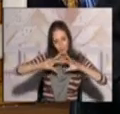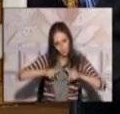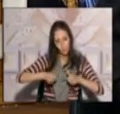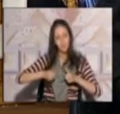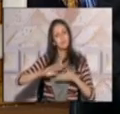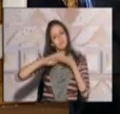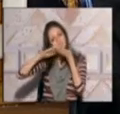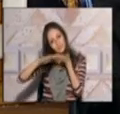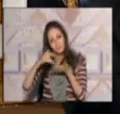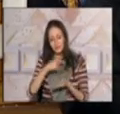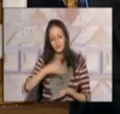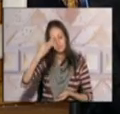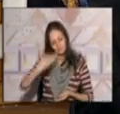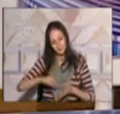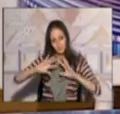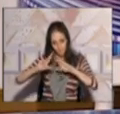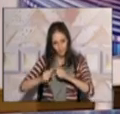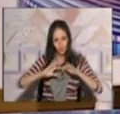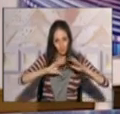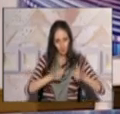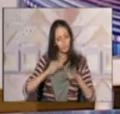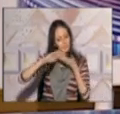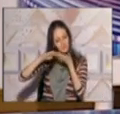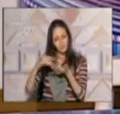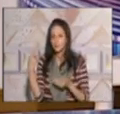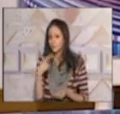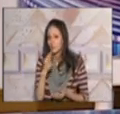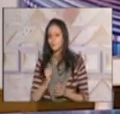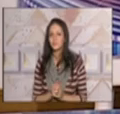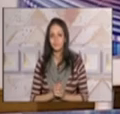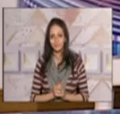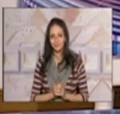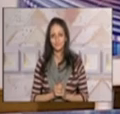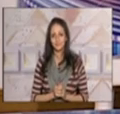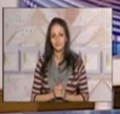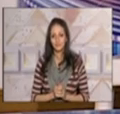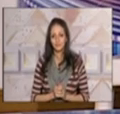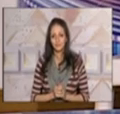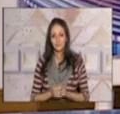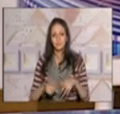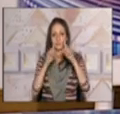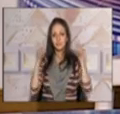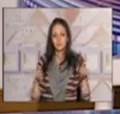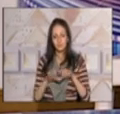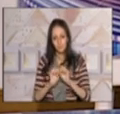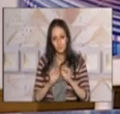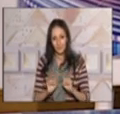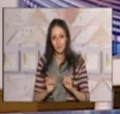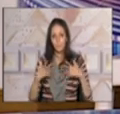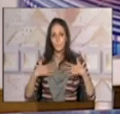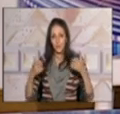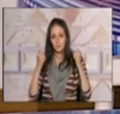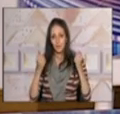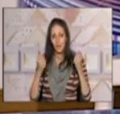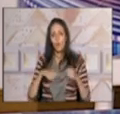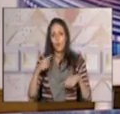يومي. بشكل حضرتك اتفضل. الفئتين اللي اضيفوا السنه اللي فاتت كان مكاتب الصحه ومكاتب التموين. هايل. لانه الناس